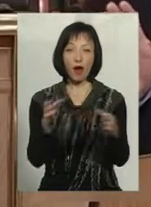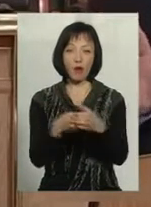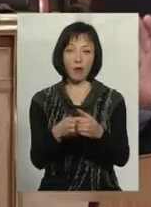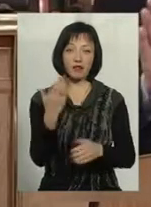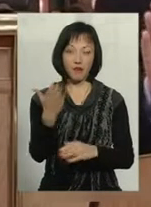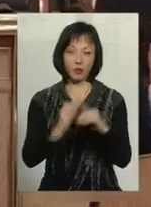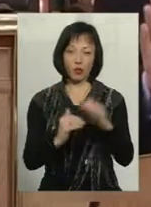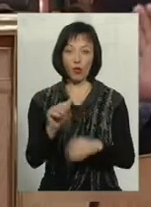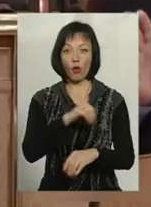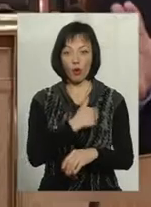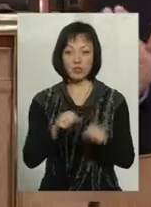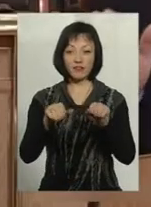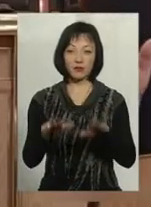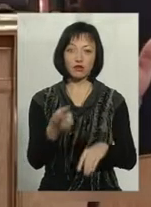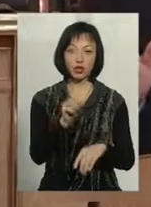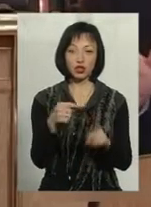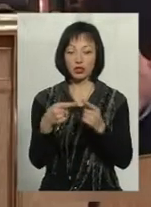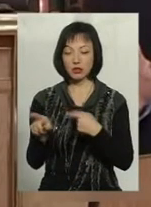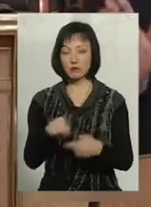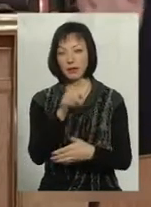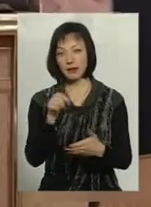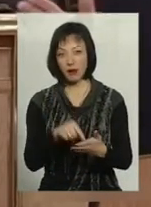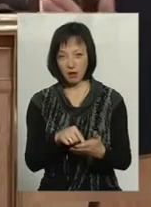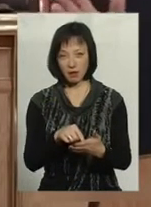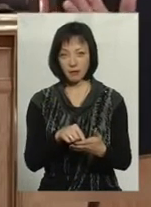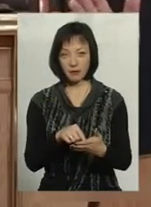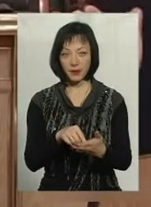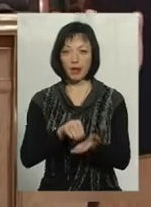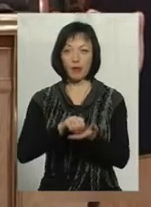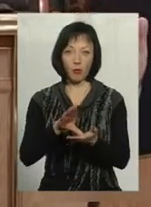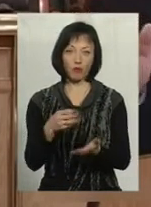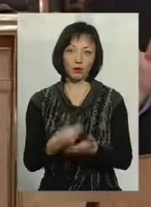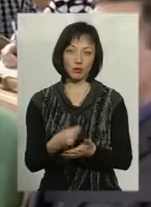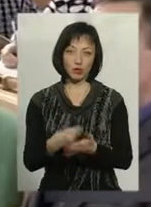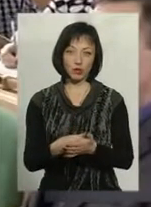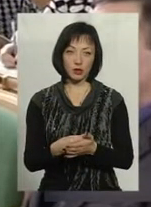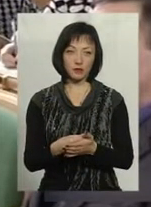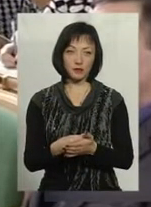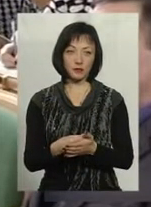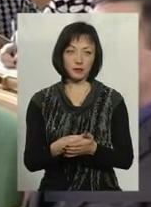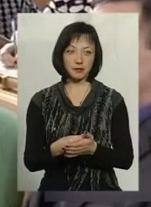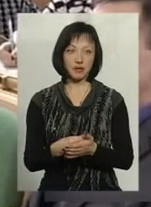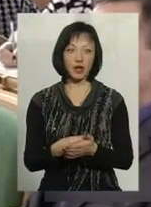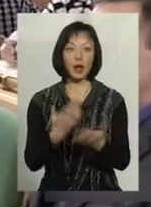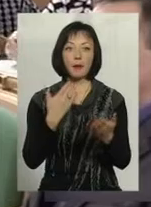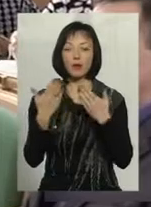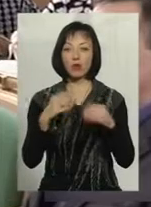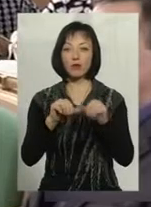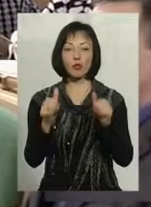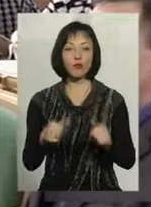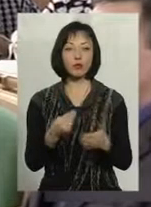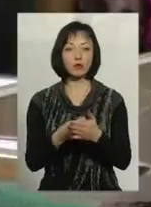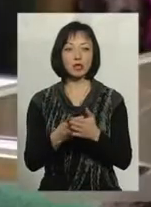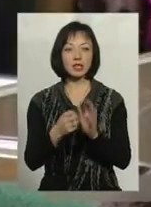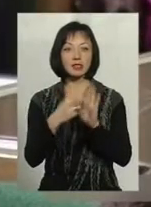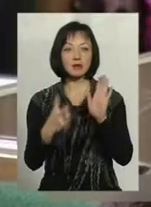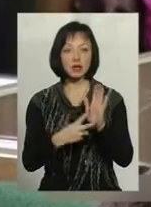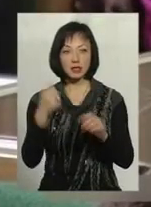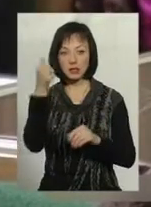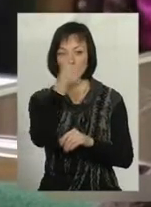решта 434 міських, районних, селищних і кошторисів територіальних громад. Гроші зайвими не бувають, тож фінансисти ще